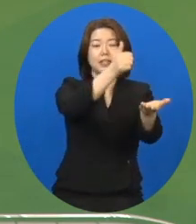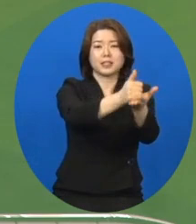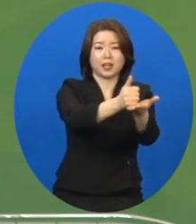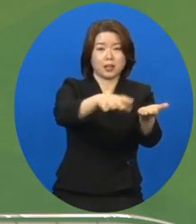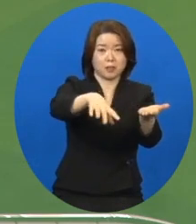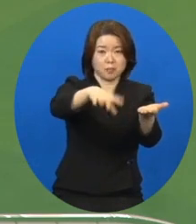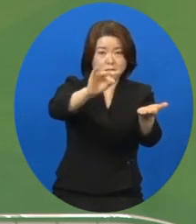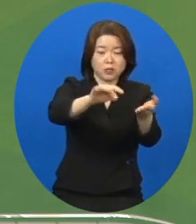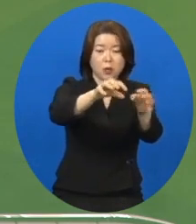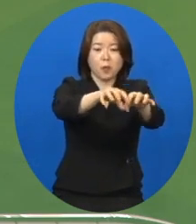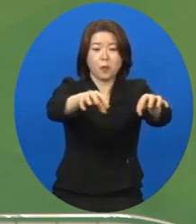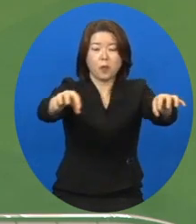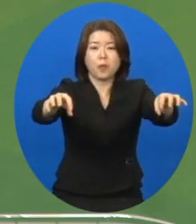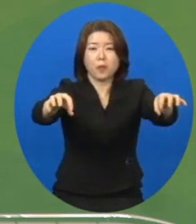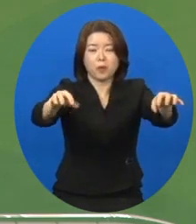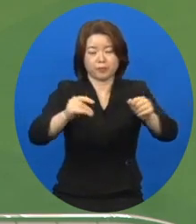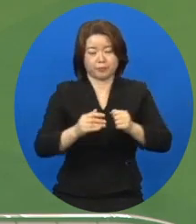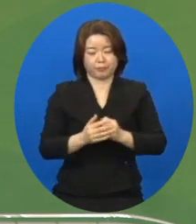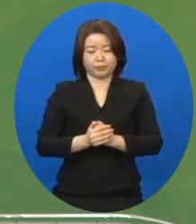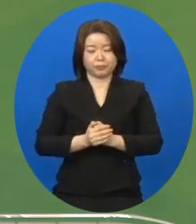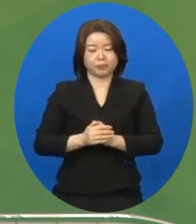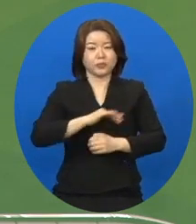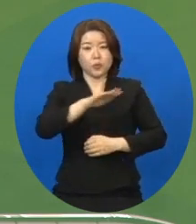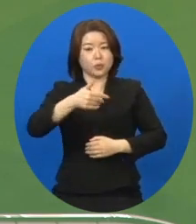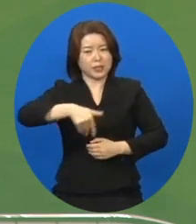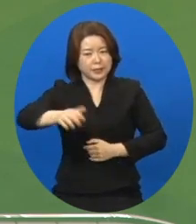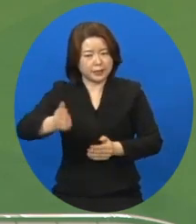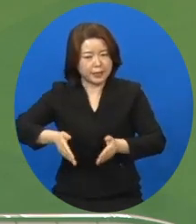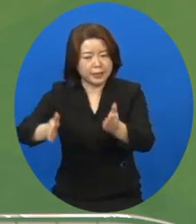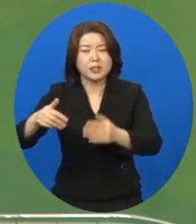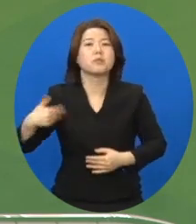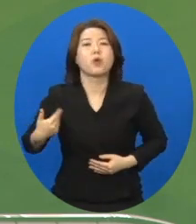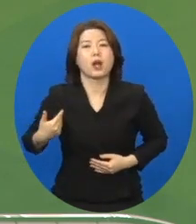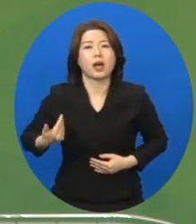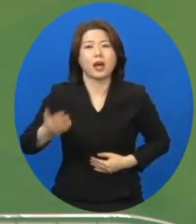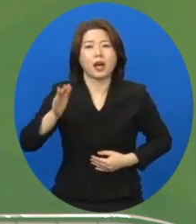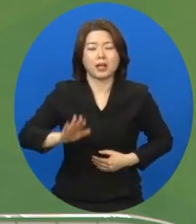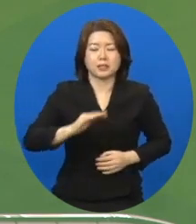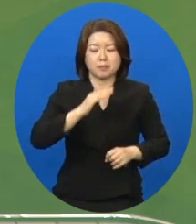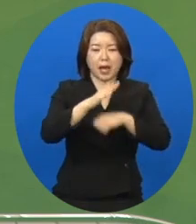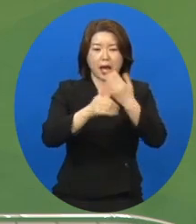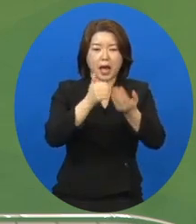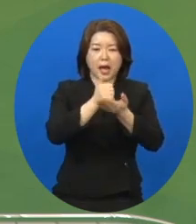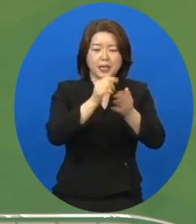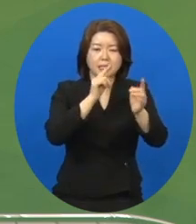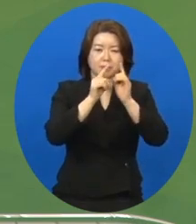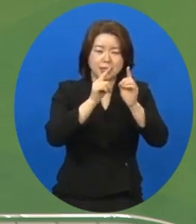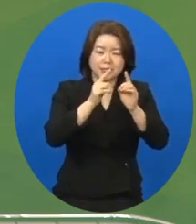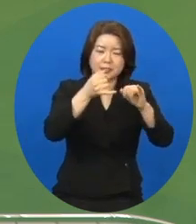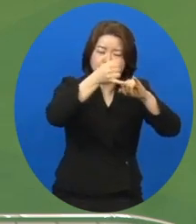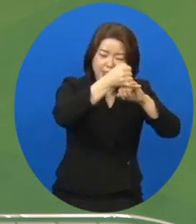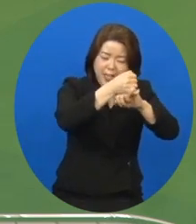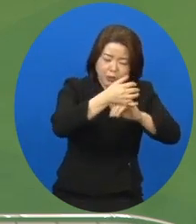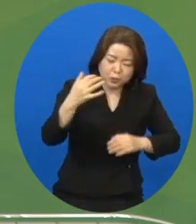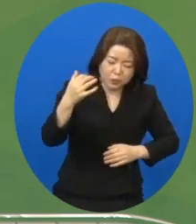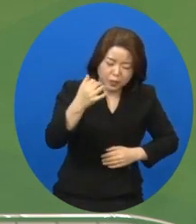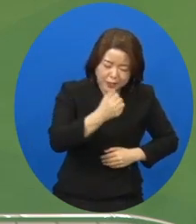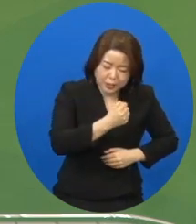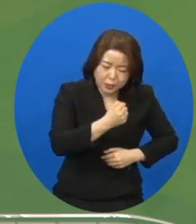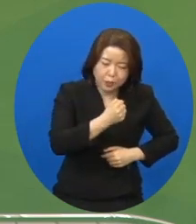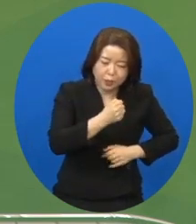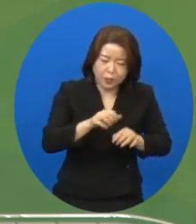말은 우리는 갈 길을 알지 못하지만 하나님의 약속을 붙잡고 갑니다. 그런 신앙 고백이었던